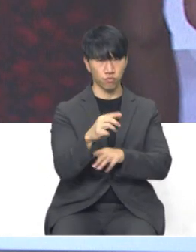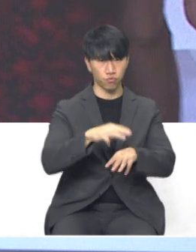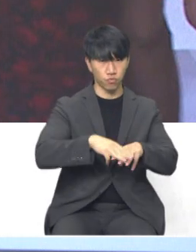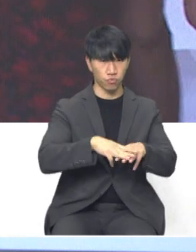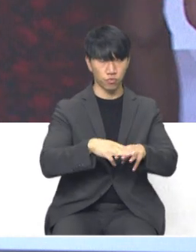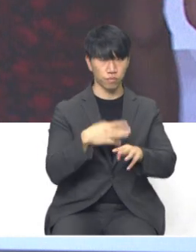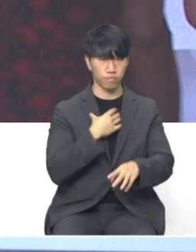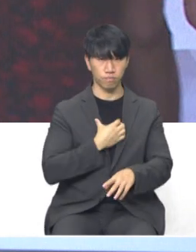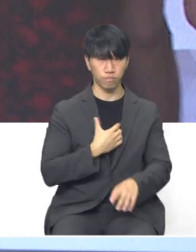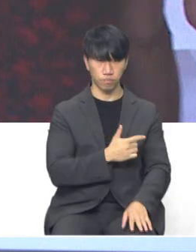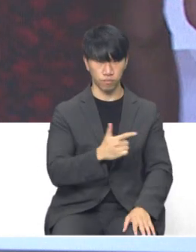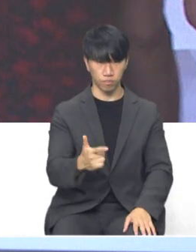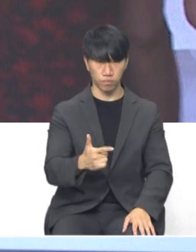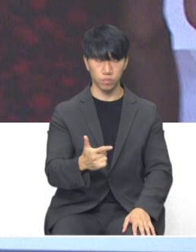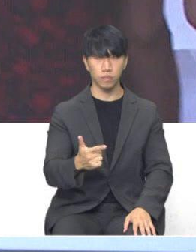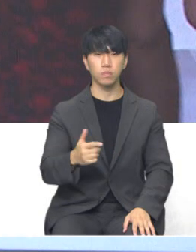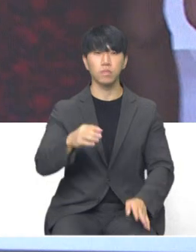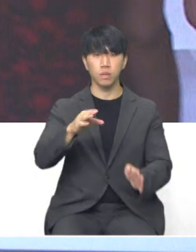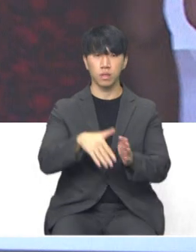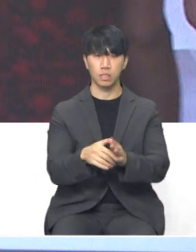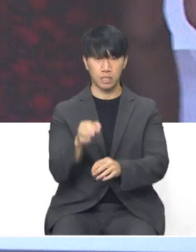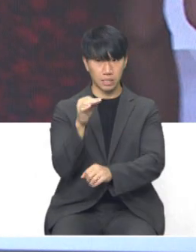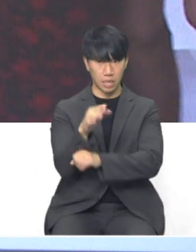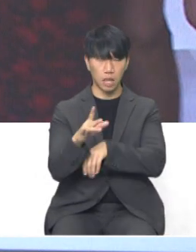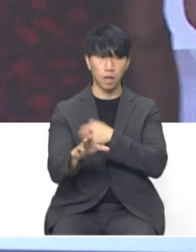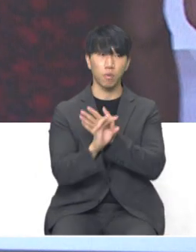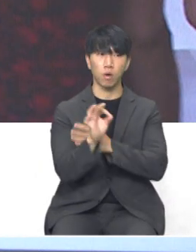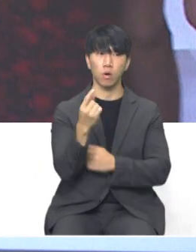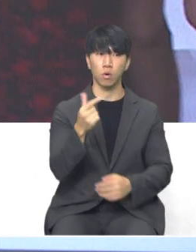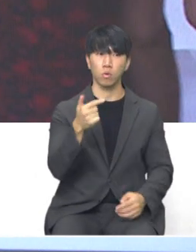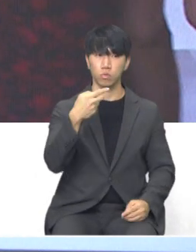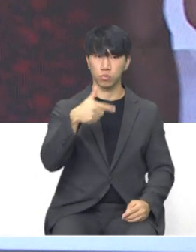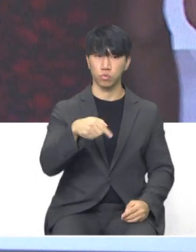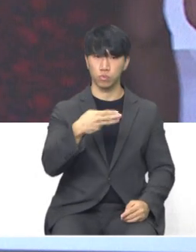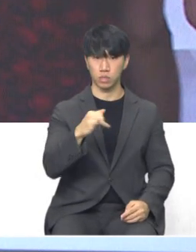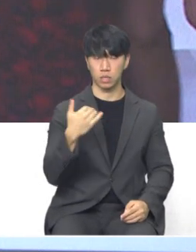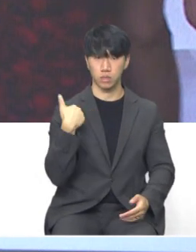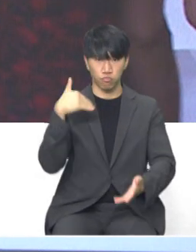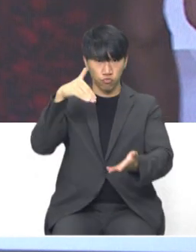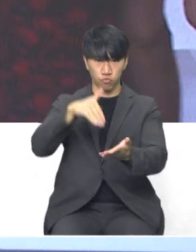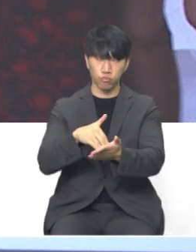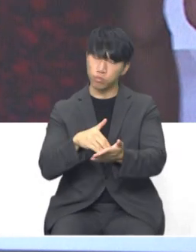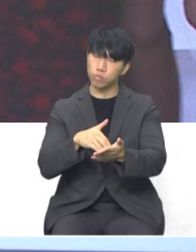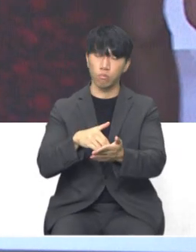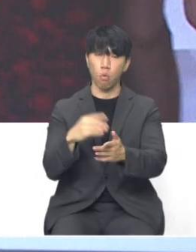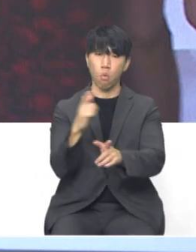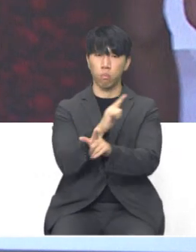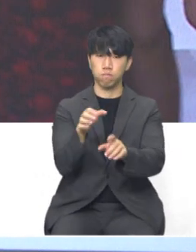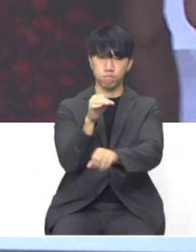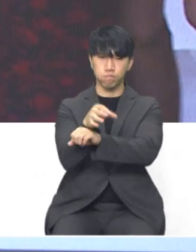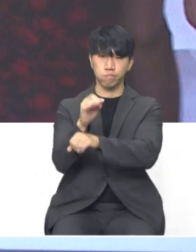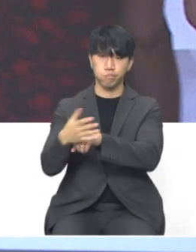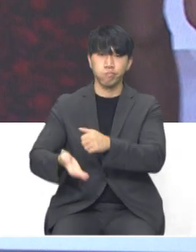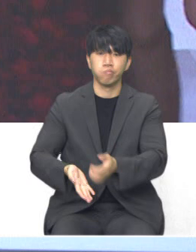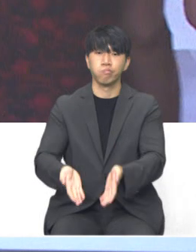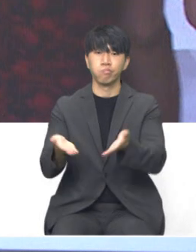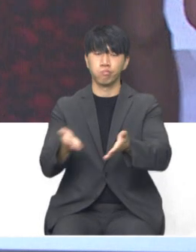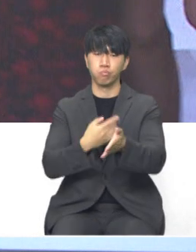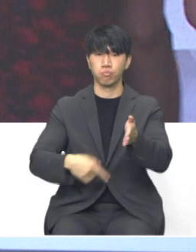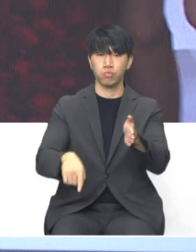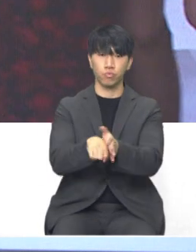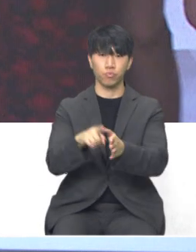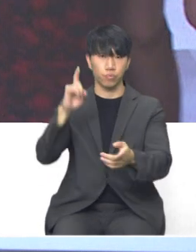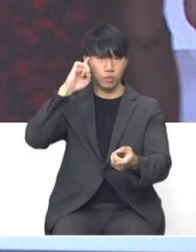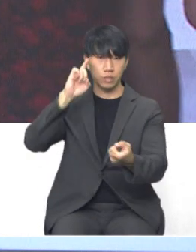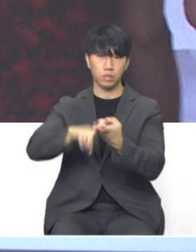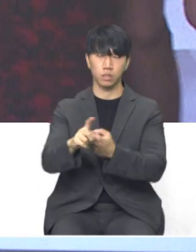있는데요. 이런 가운데 수산물을 구매하면 온누리 상품권을 환급해 주는 등 수산물 소비 촉진이 이어지고 있어 관심을 모으고